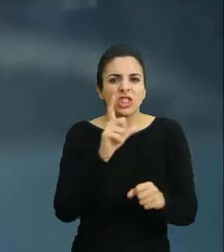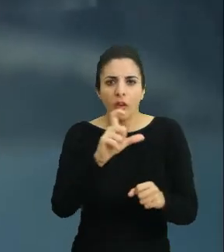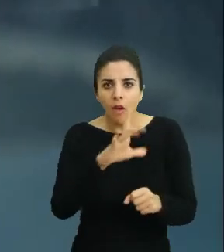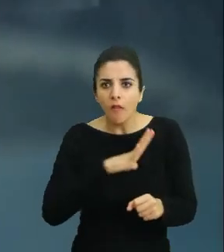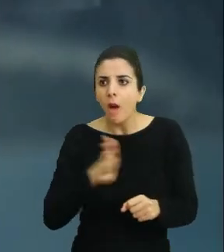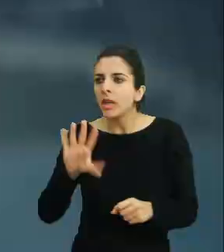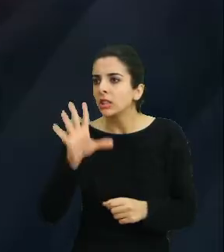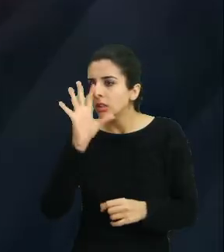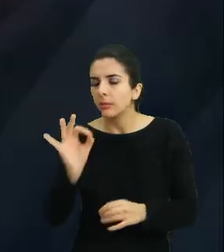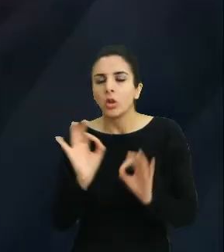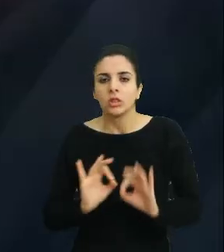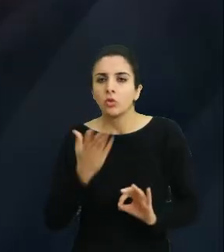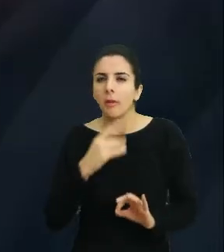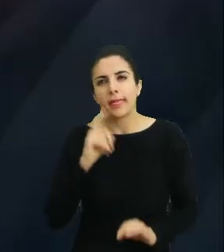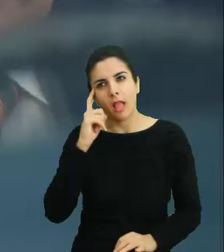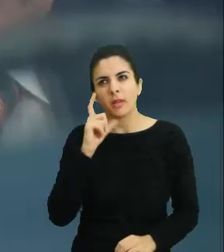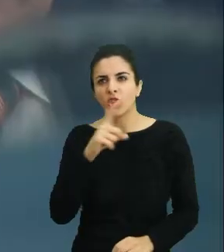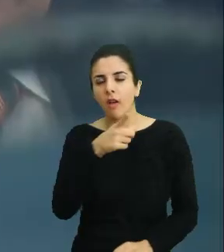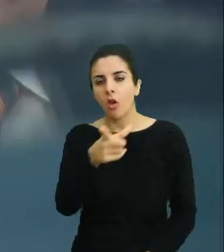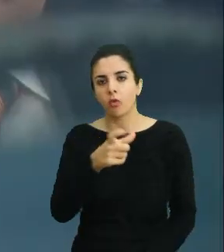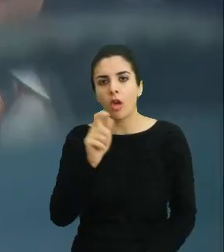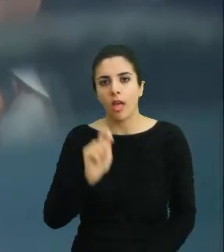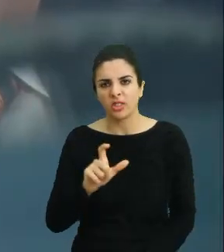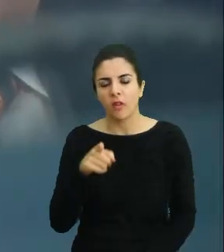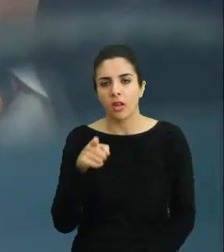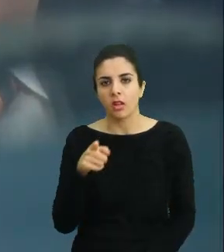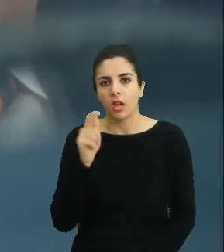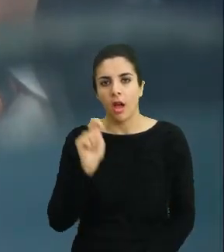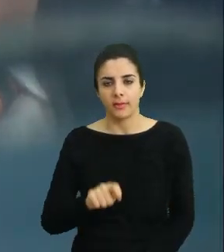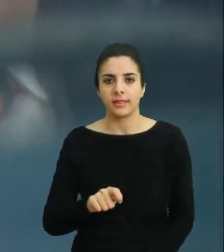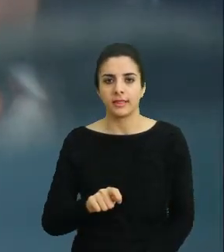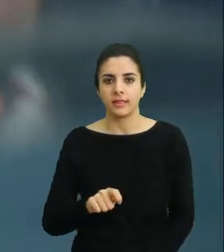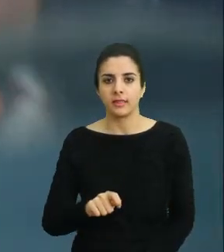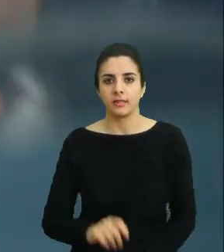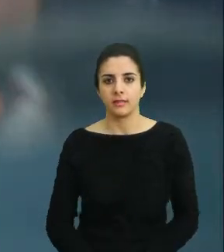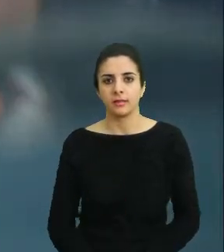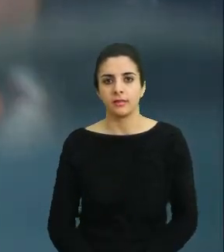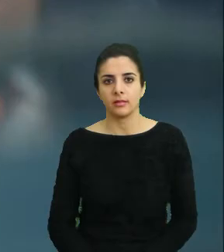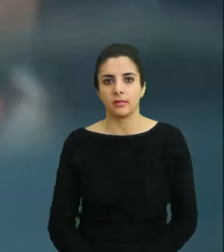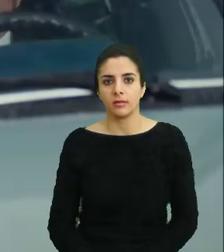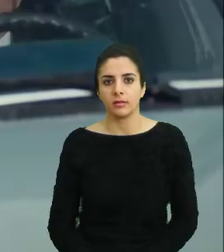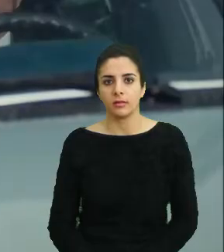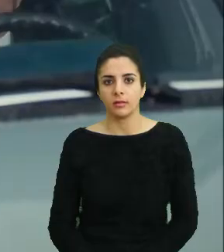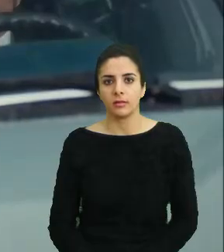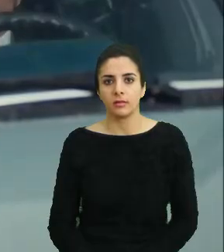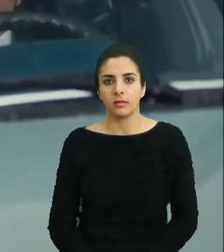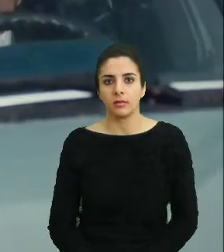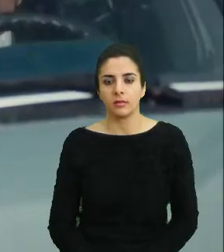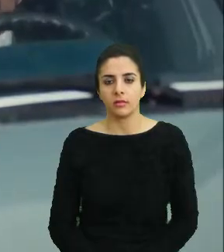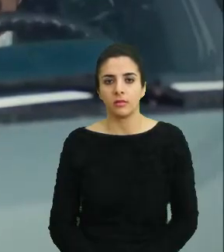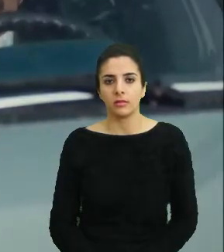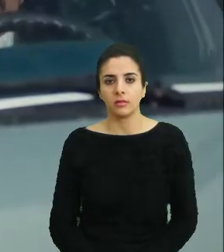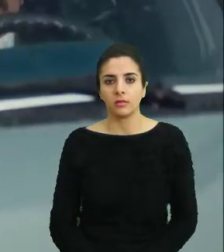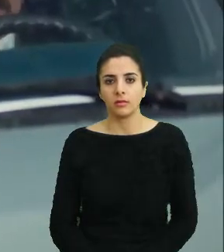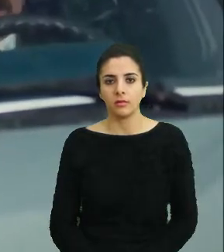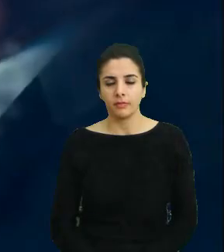ortalıkta. Tahminim o vurmuştur. Cevat. Adnan'la piyangocu dikiz aynasından göz göze geldiler. Piyangocu